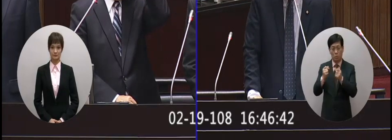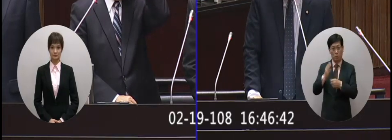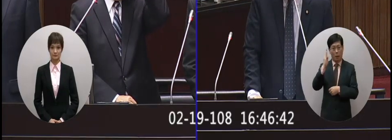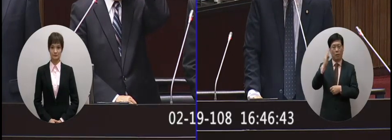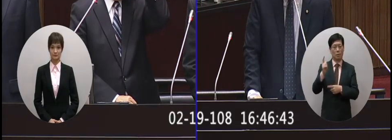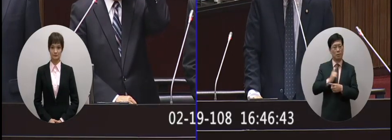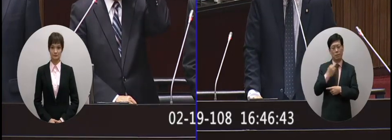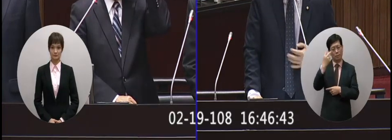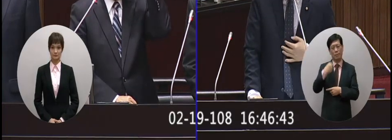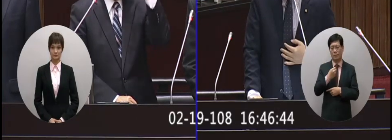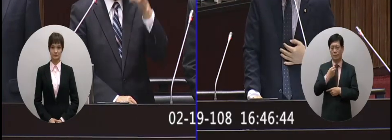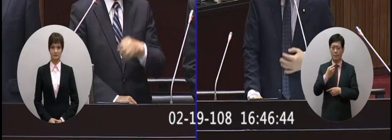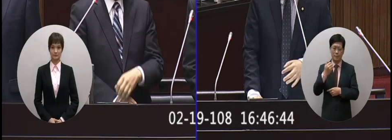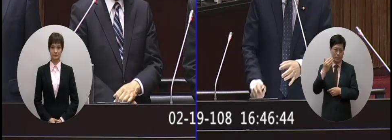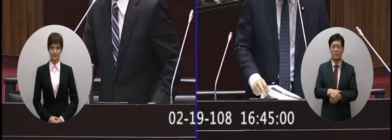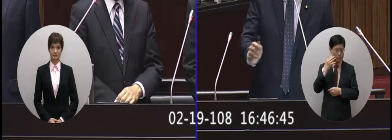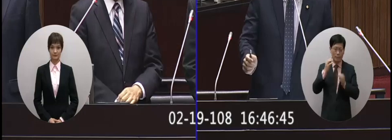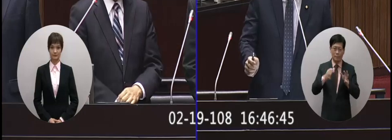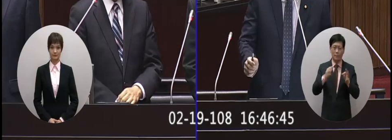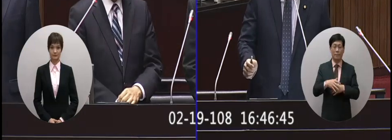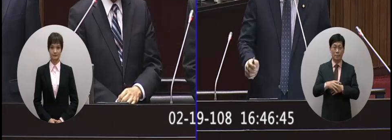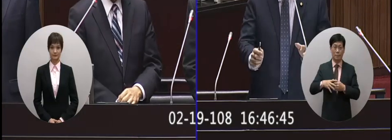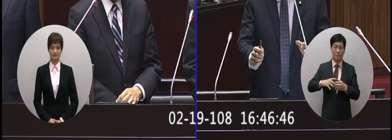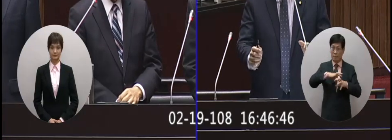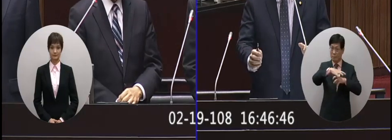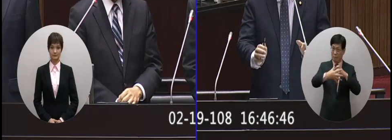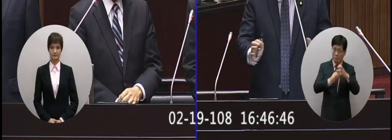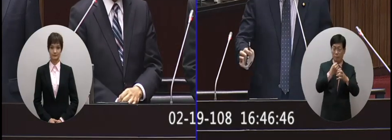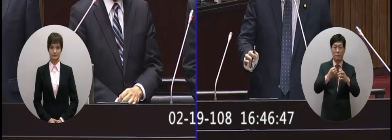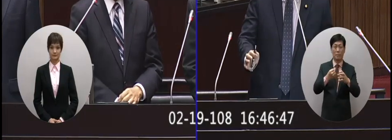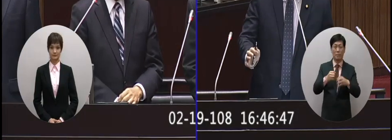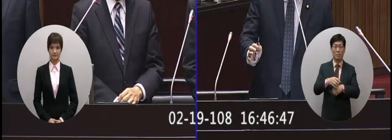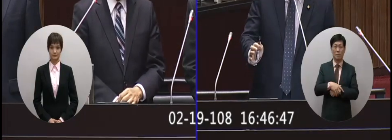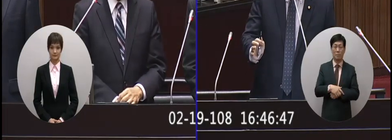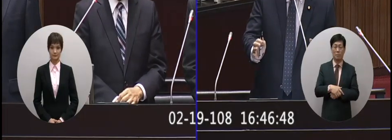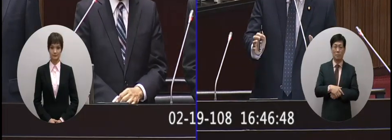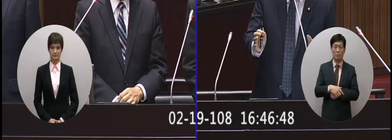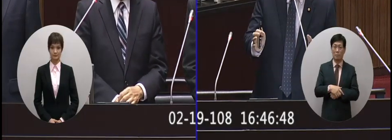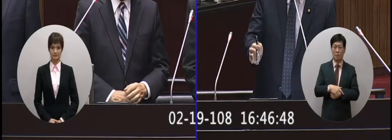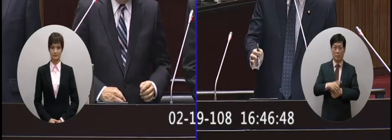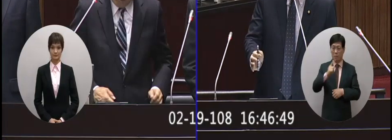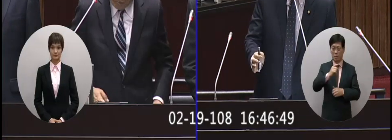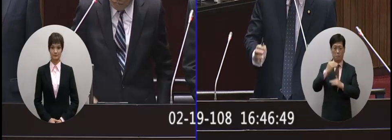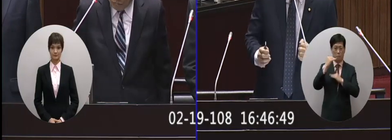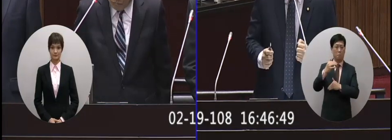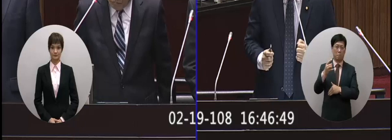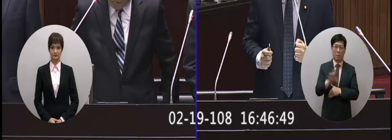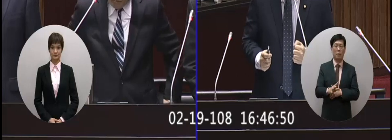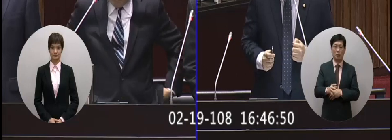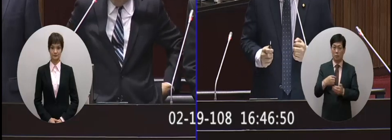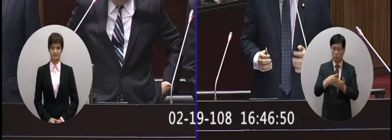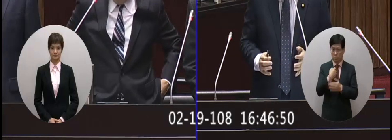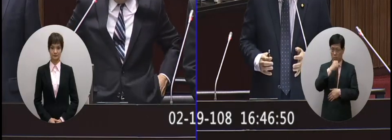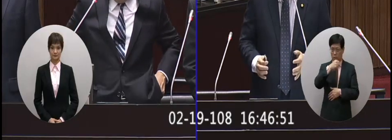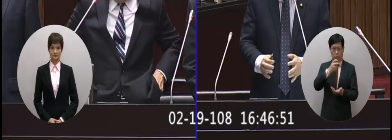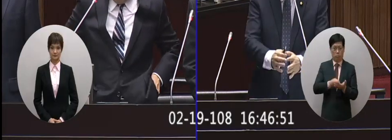憾，好，他们有点遗憾，就是说全世界好都没有设任何的限制，只有台